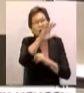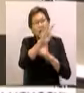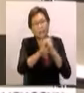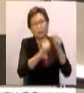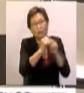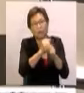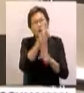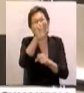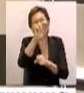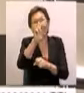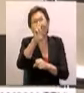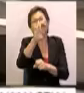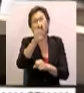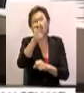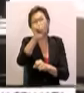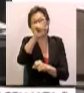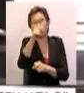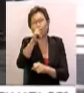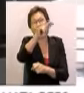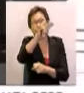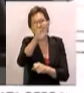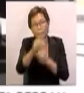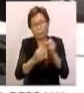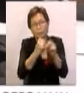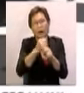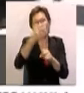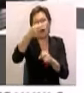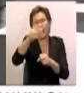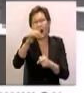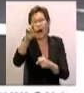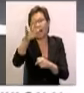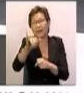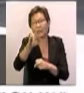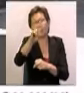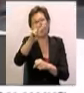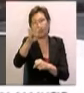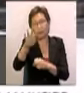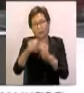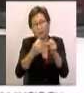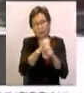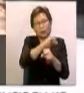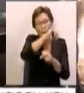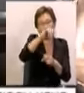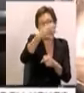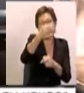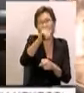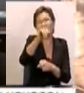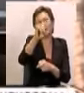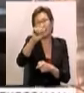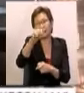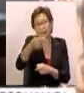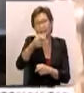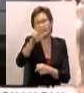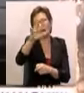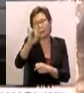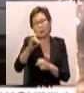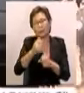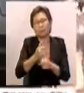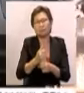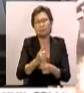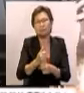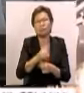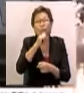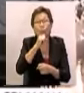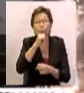Syekh Ruslan, 26 tahun, Muhammad Khairi Abdul Rashid, 24 tahun, dan Rozaiha Jamaluddin, 38 tahun, membuat pengakuan